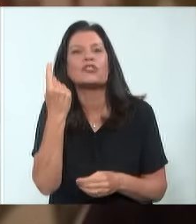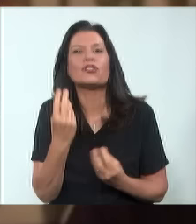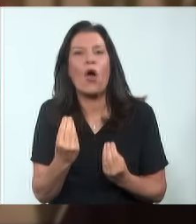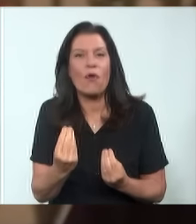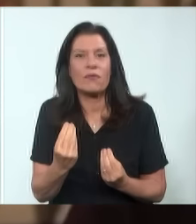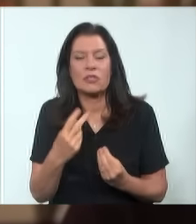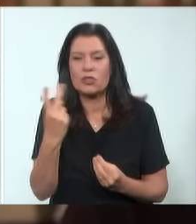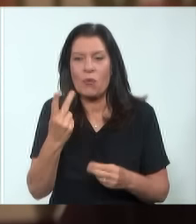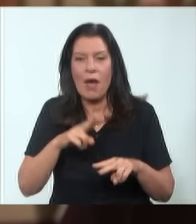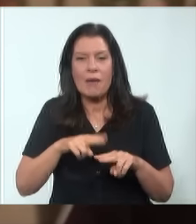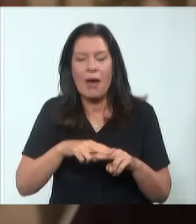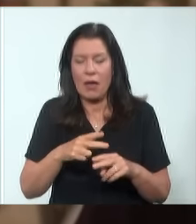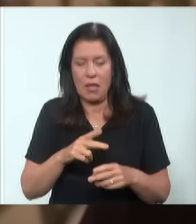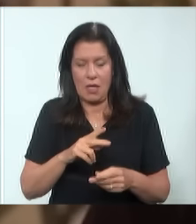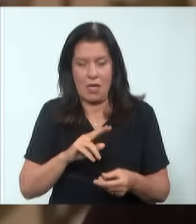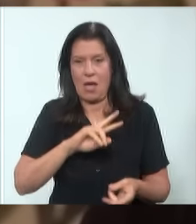שלנו יתהפך.